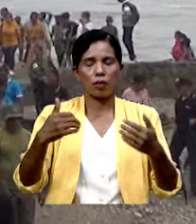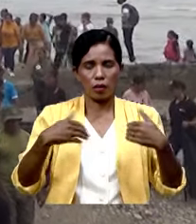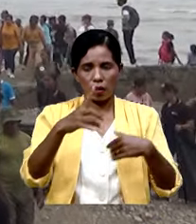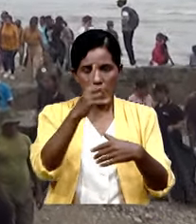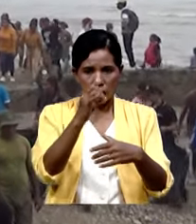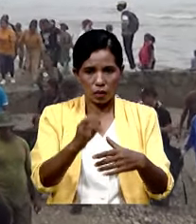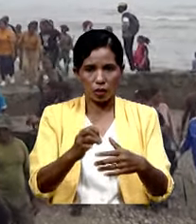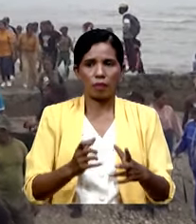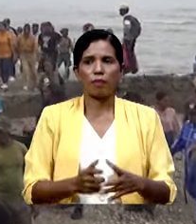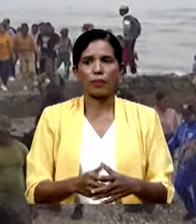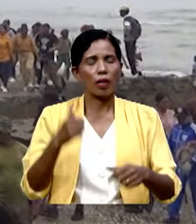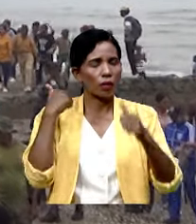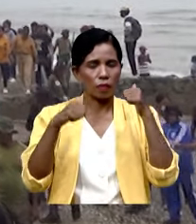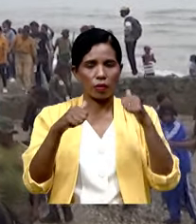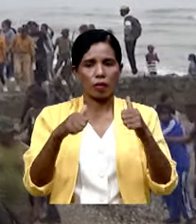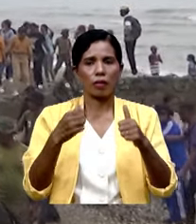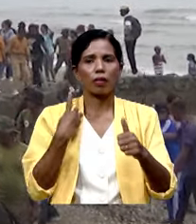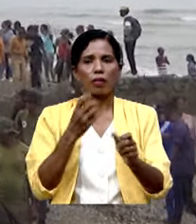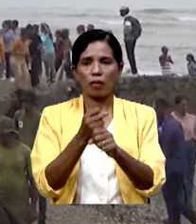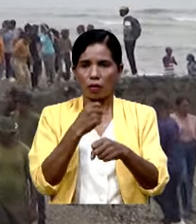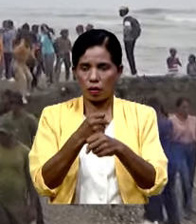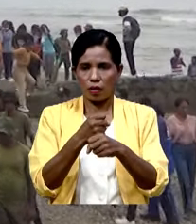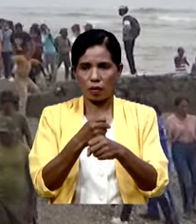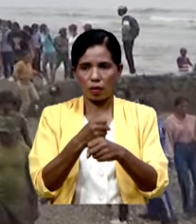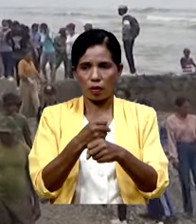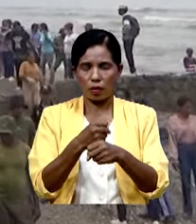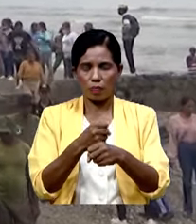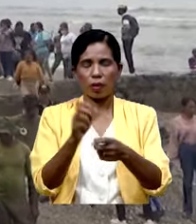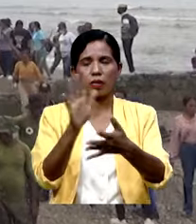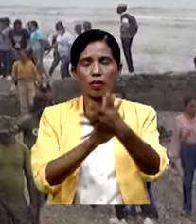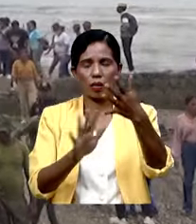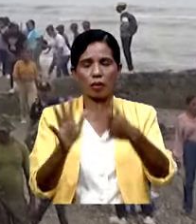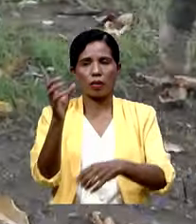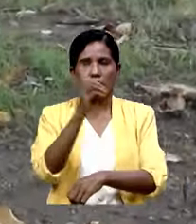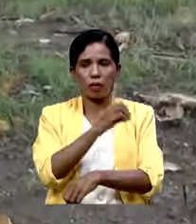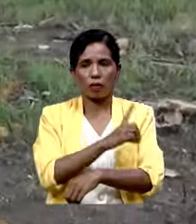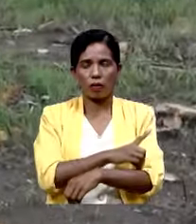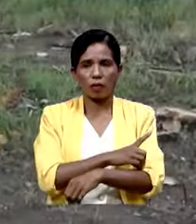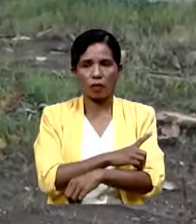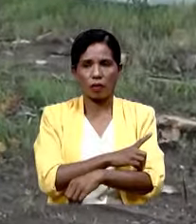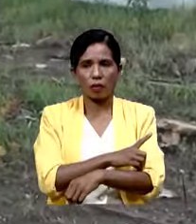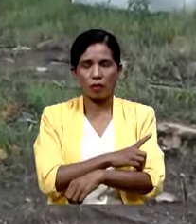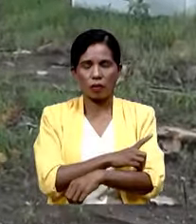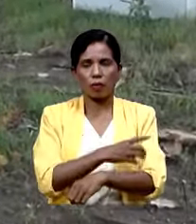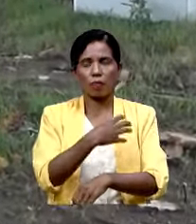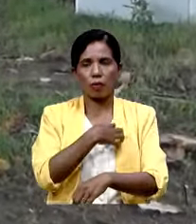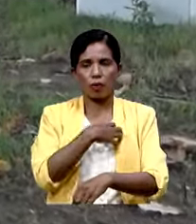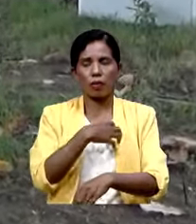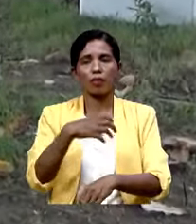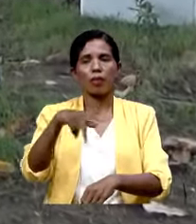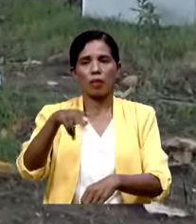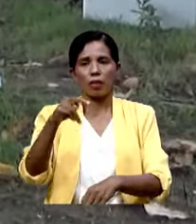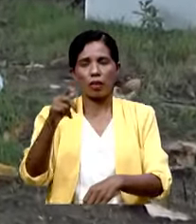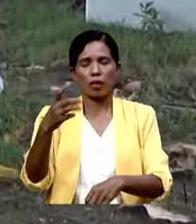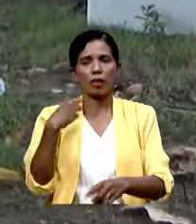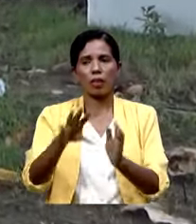mne atibari ita halau di ambito komersong dia de na sapiente ni polisi nasional tembel. Ita hilia tasibune